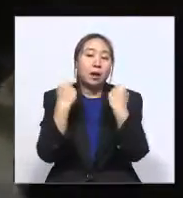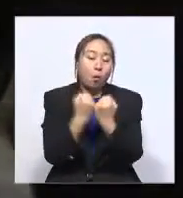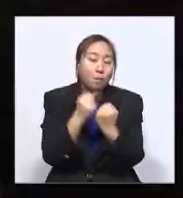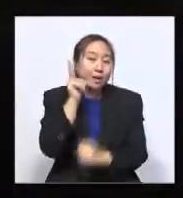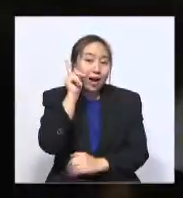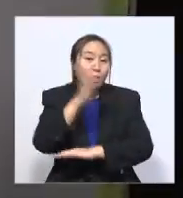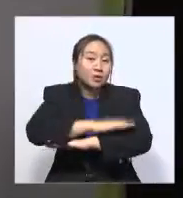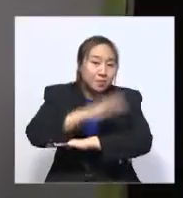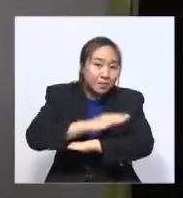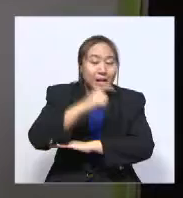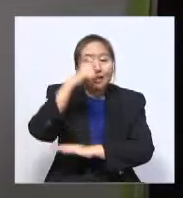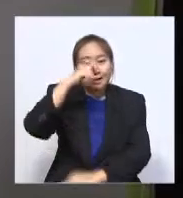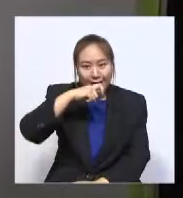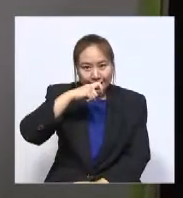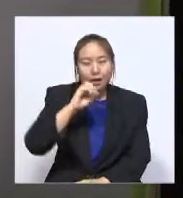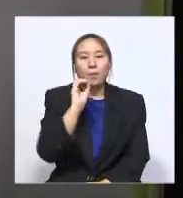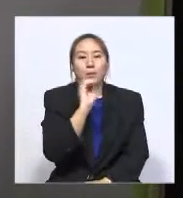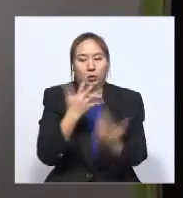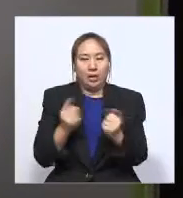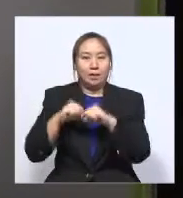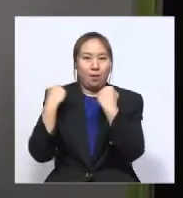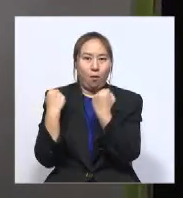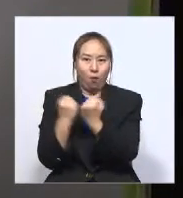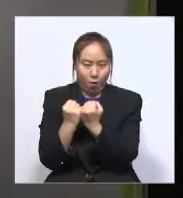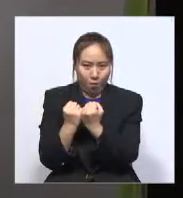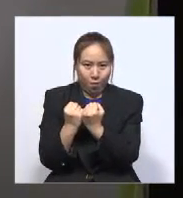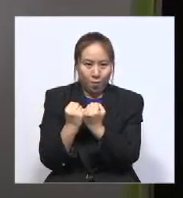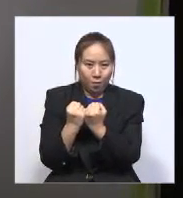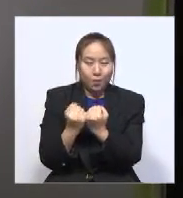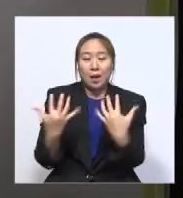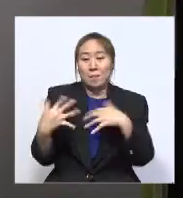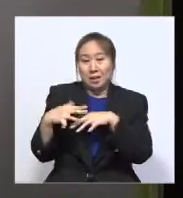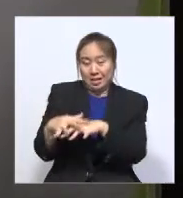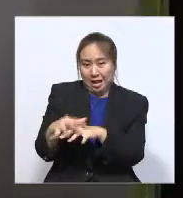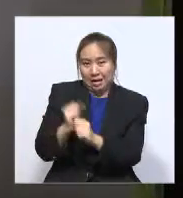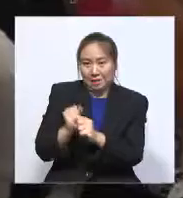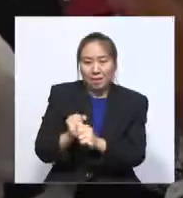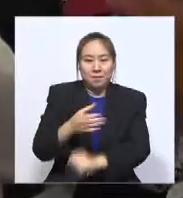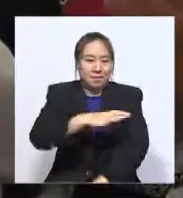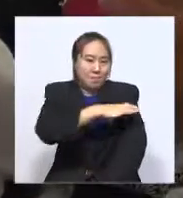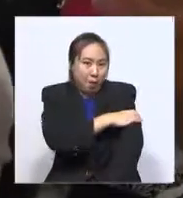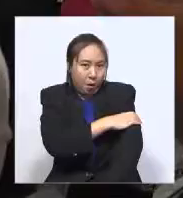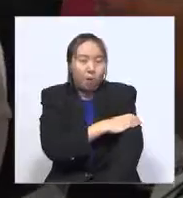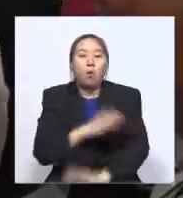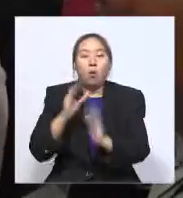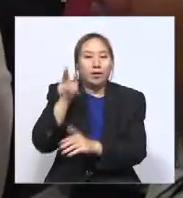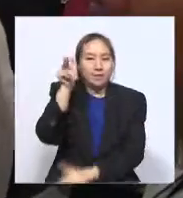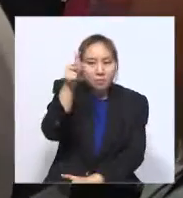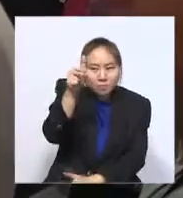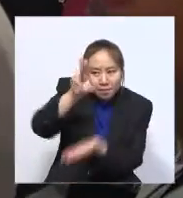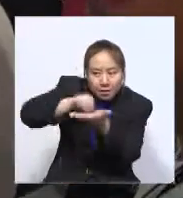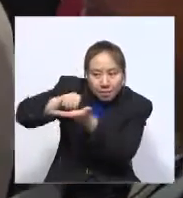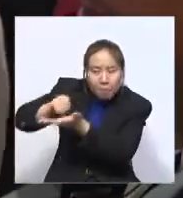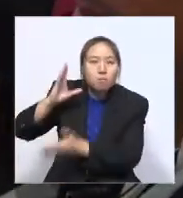าวนักหนังสือพิมพ์แห่งประเทศไทยก็แจ้งนะคะว่าทางสมาคมเนี่ยไม่ได้รับการประสานในเรื่องจัดทำปลอกแขนสื่อมวลชนในการทำข่าวการชุมนุม